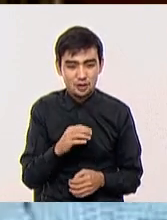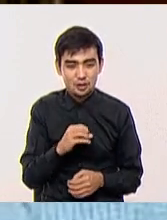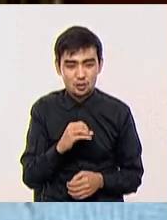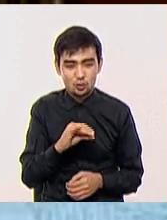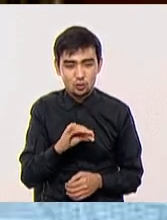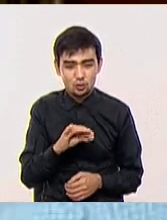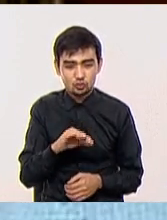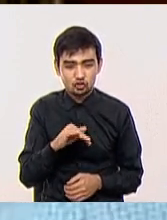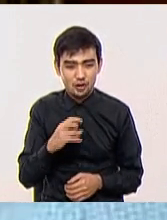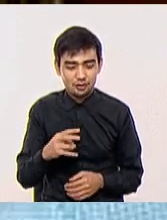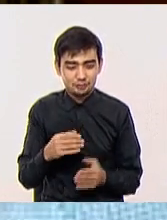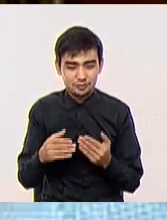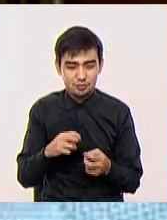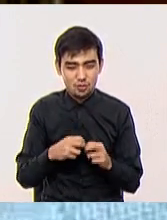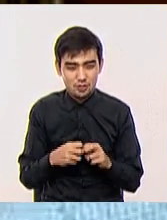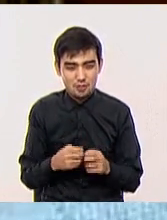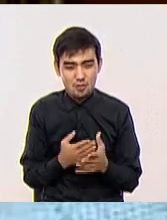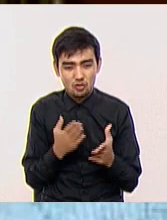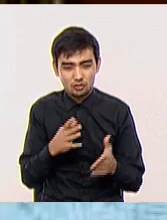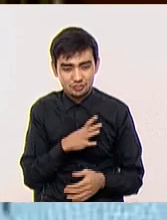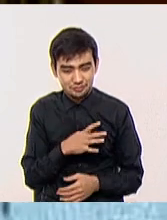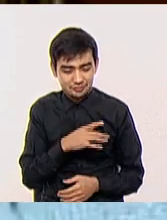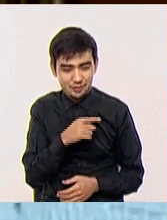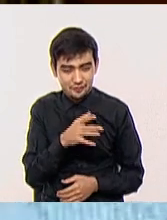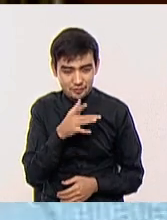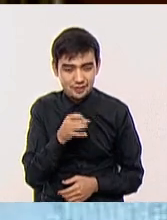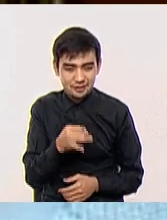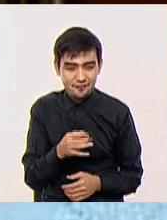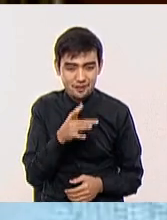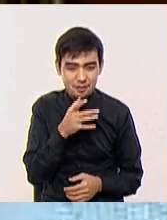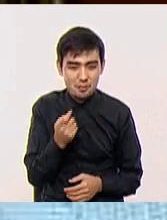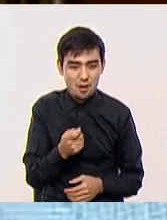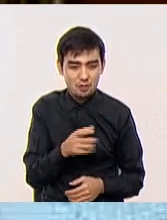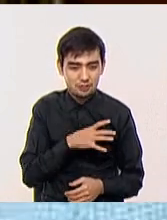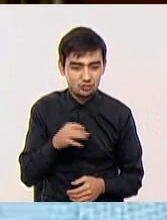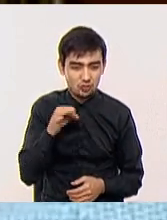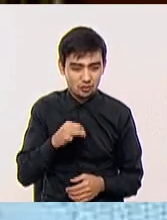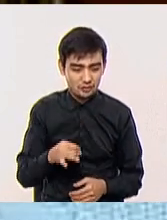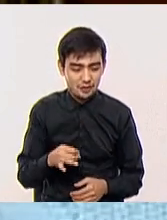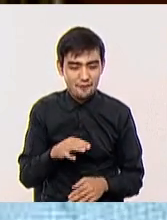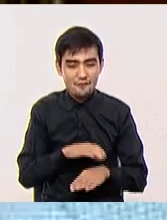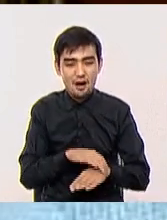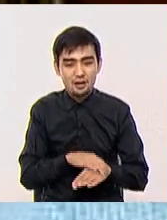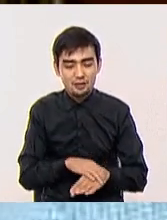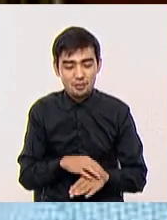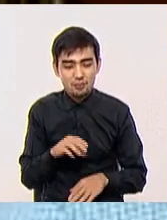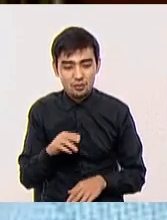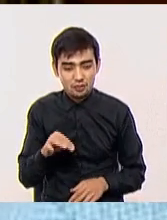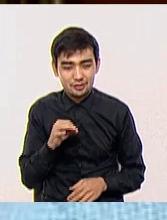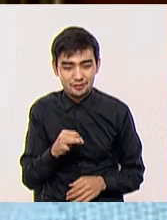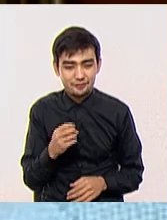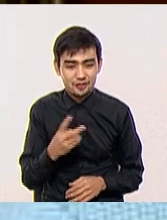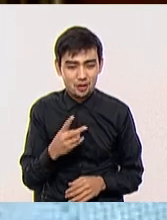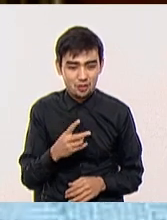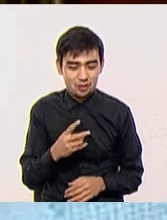южанами. Там куча проблем как бы была еще. И времени было очень мало исторически. По факту на